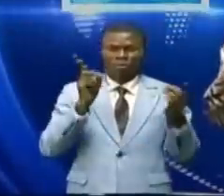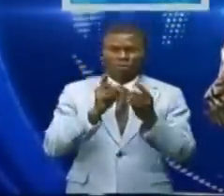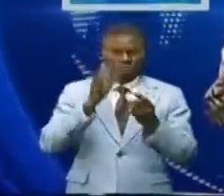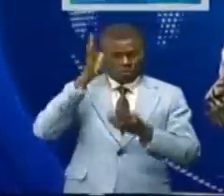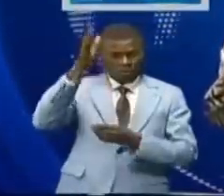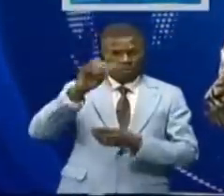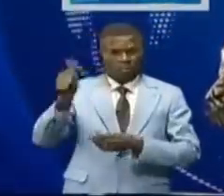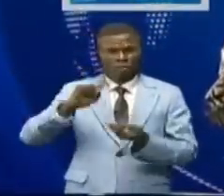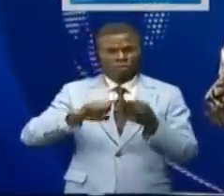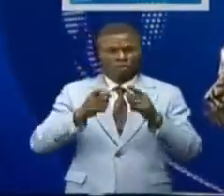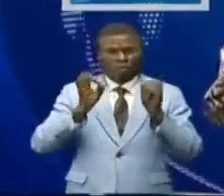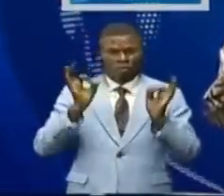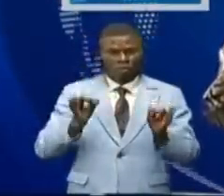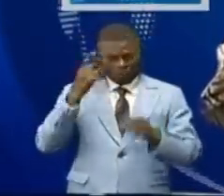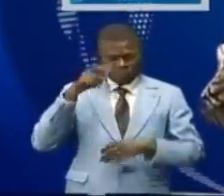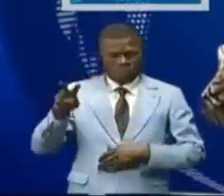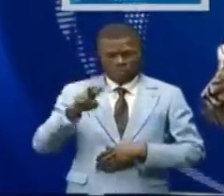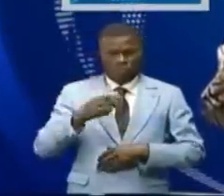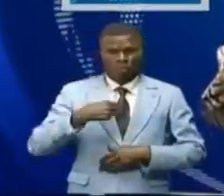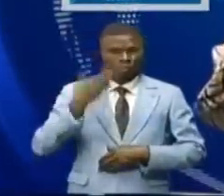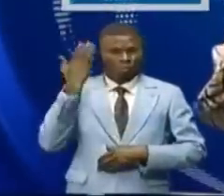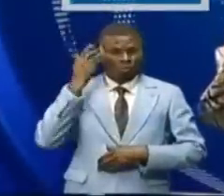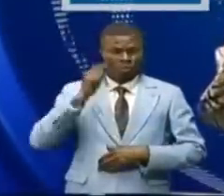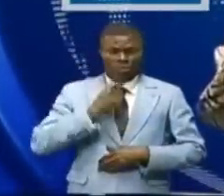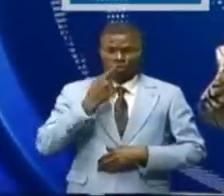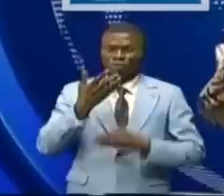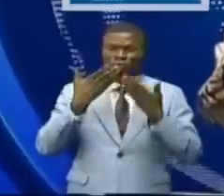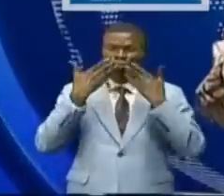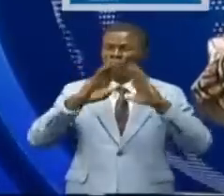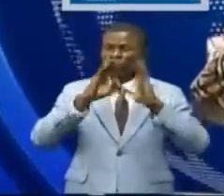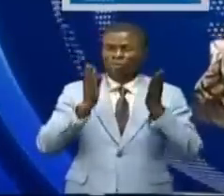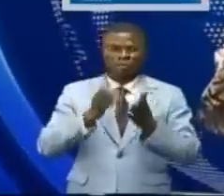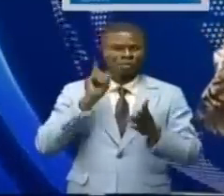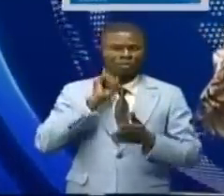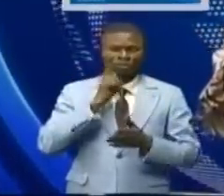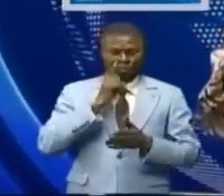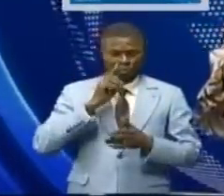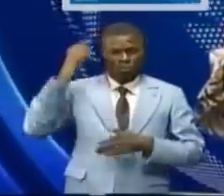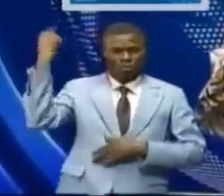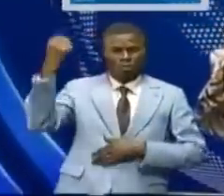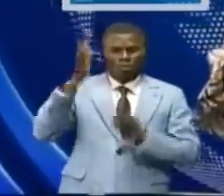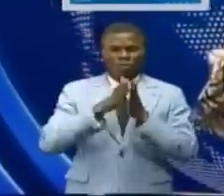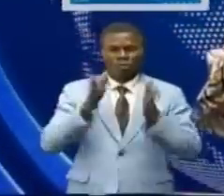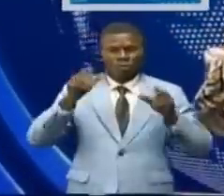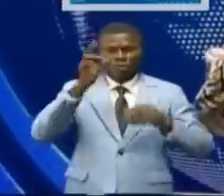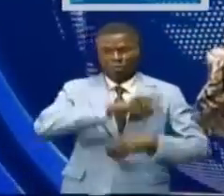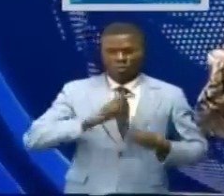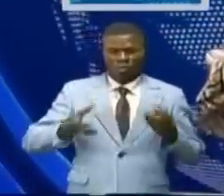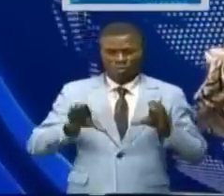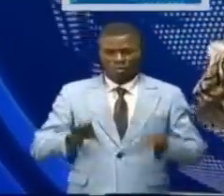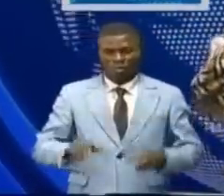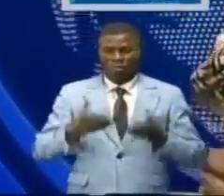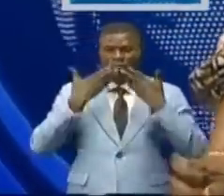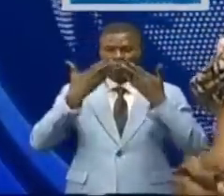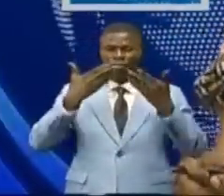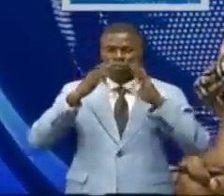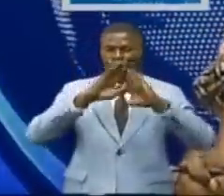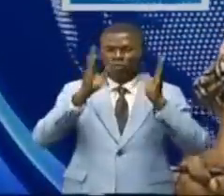à 23h. Gaëtan Magalano, nous dédions ce journal à tous ceux qui souffrent aujourd'hui une bougie de